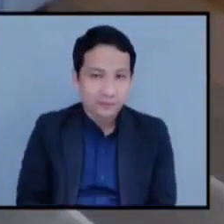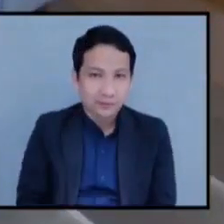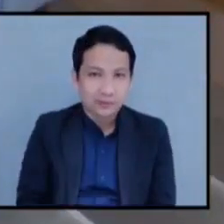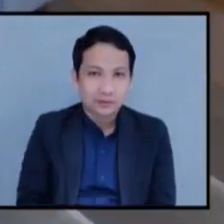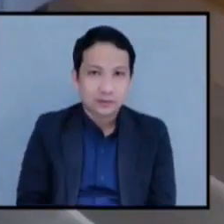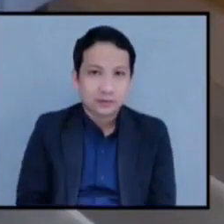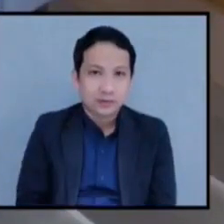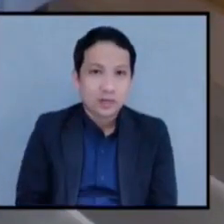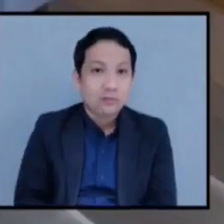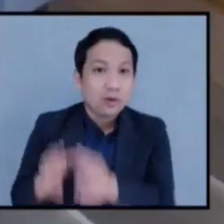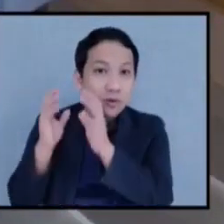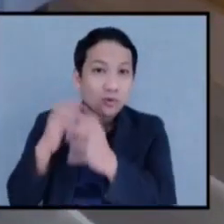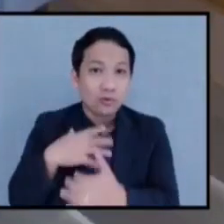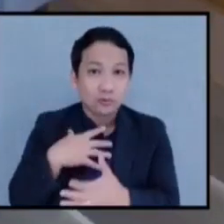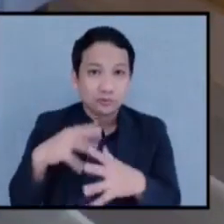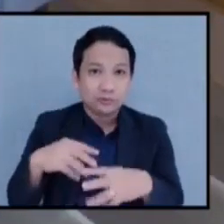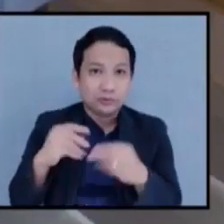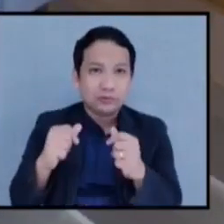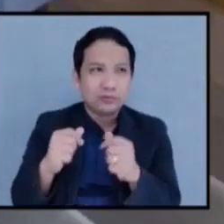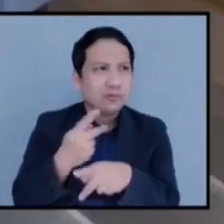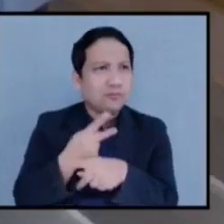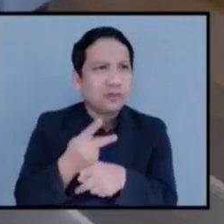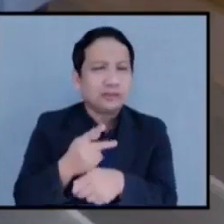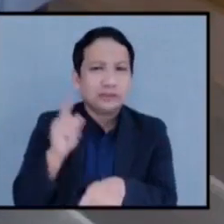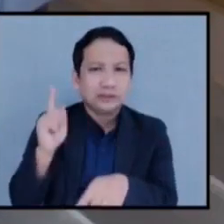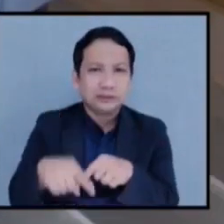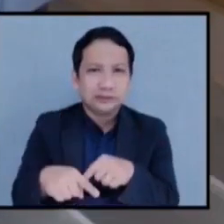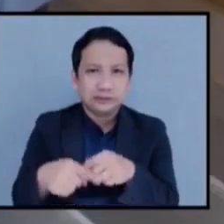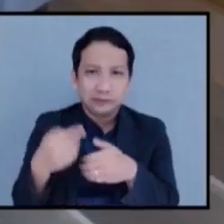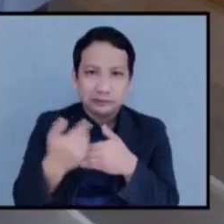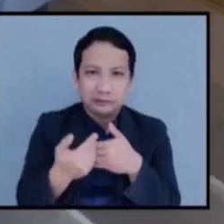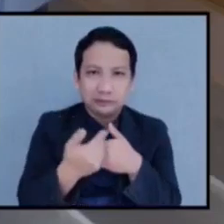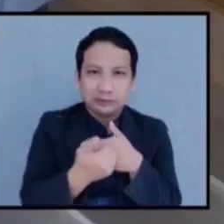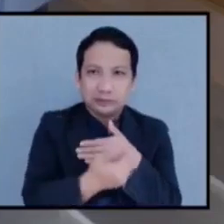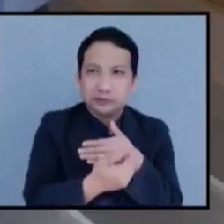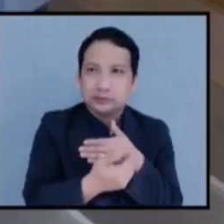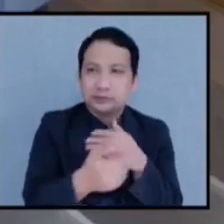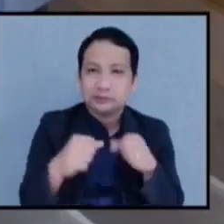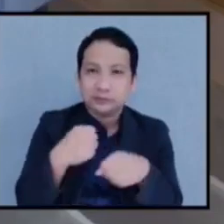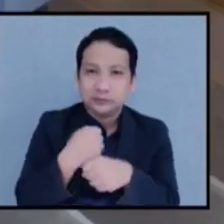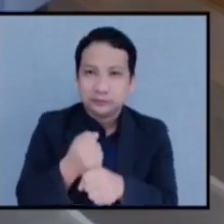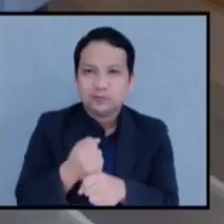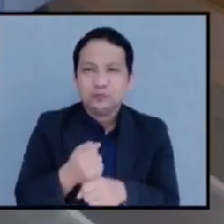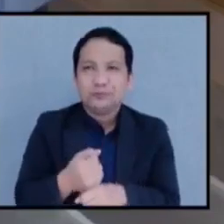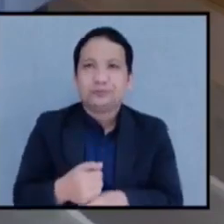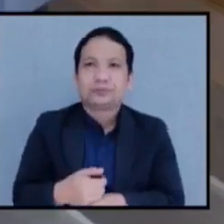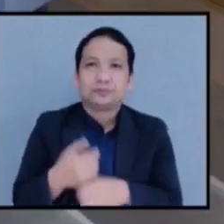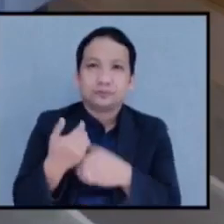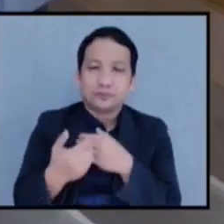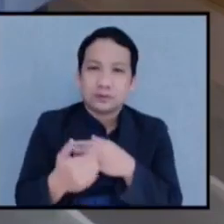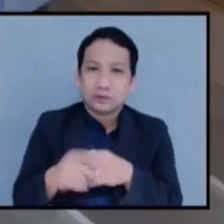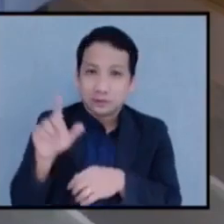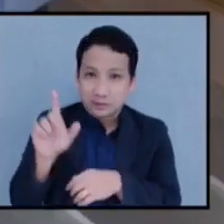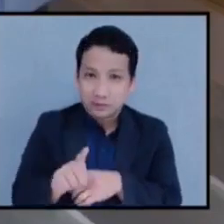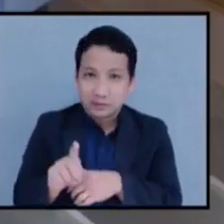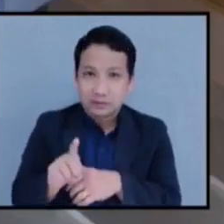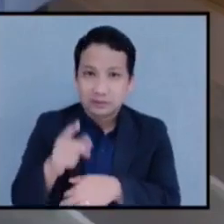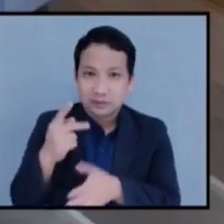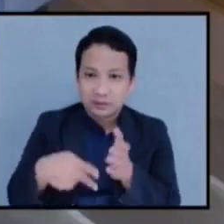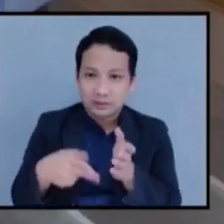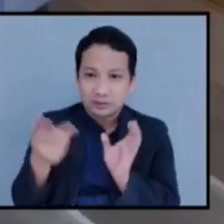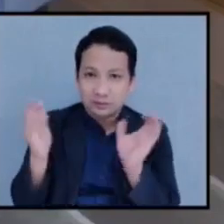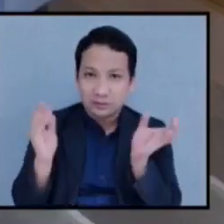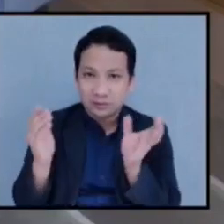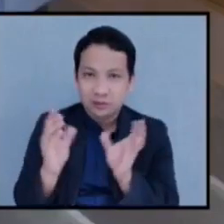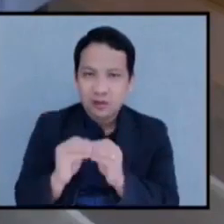tayo. Okay. So sa ating mga bakers, yes, pwede bakers yan. Natin, okay. Yeah. Mas mura ba yon kaysa kung ikukumpar natin? Yeah, same